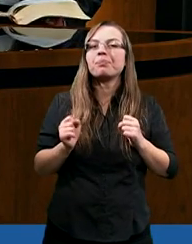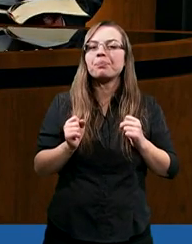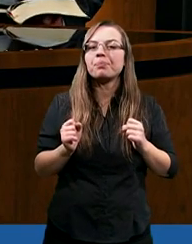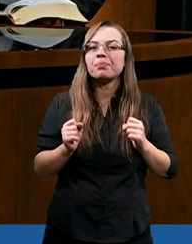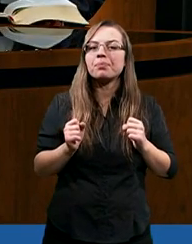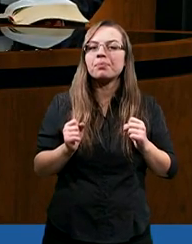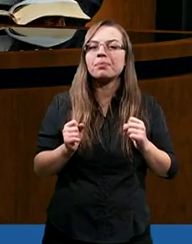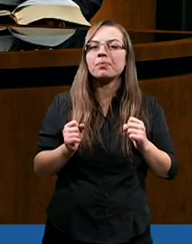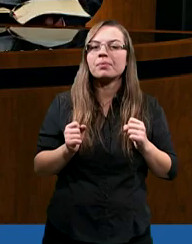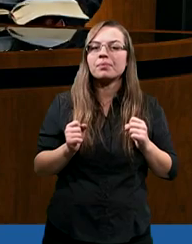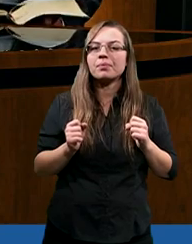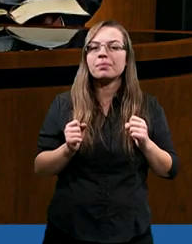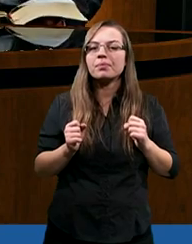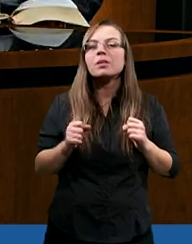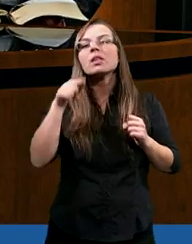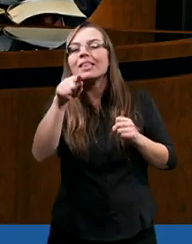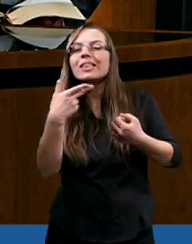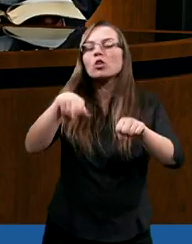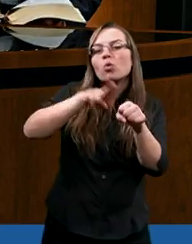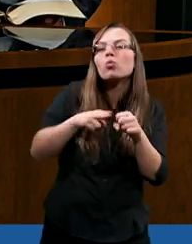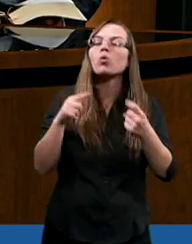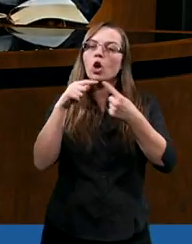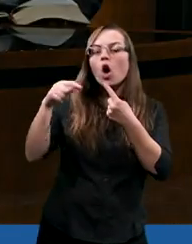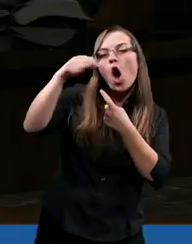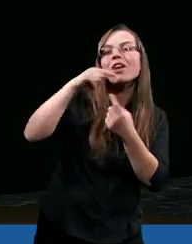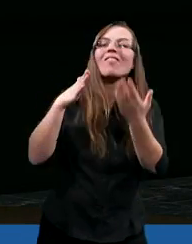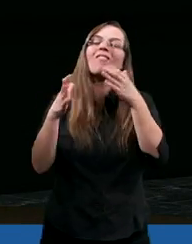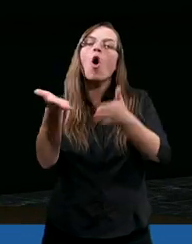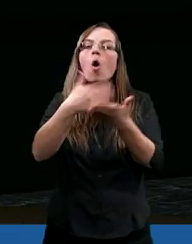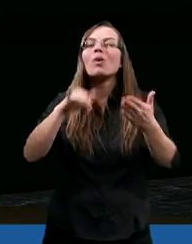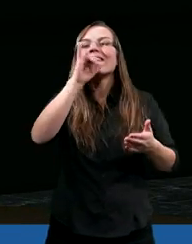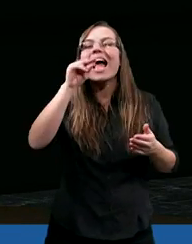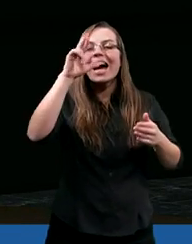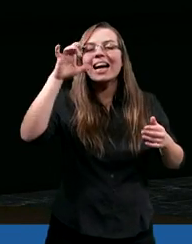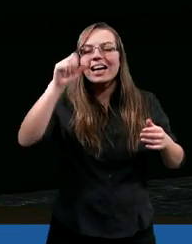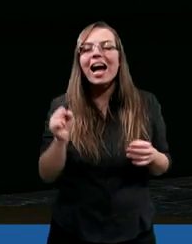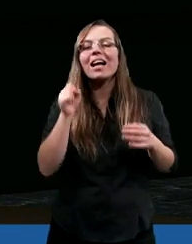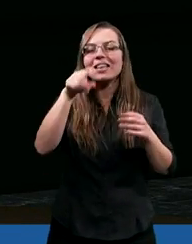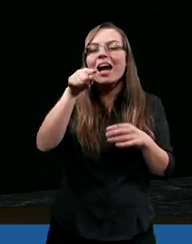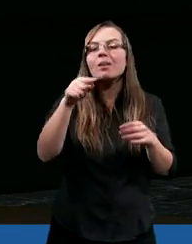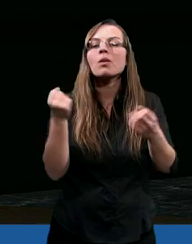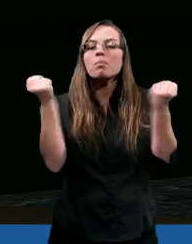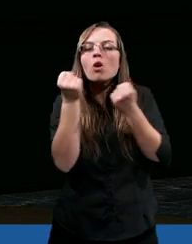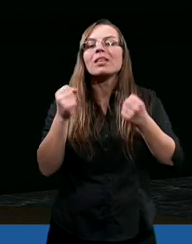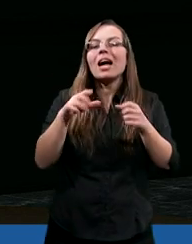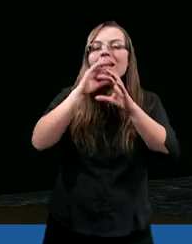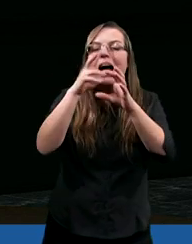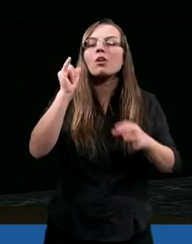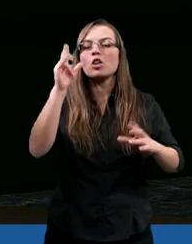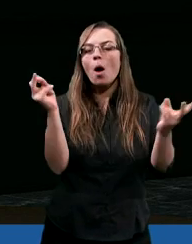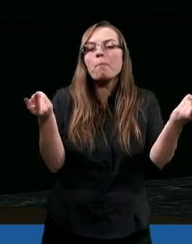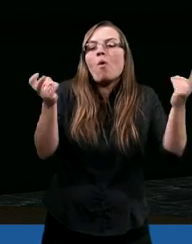ci, którzy krążyli wokół Jerycha i mieli trąby, tak mocno zatrąbili, że